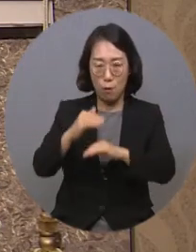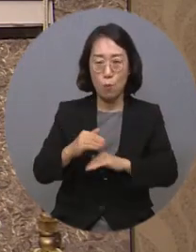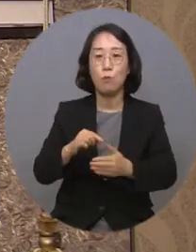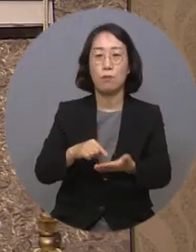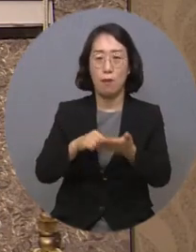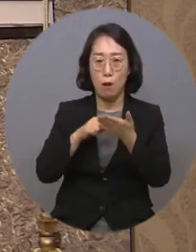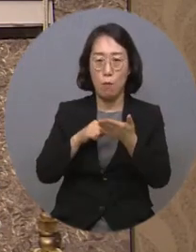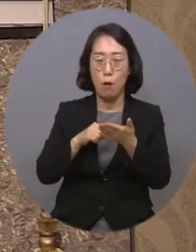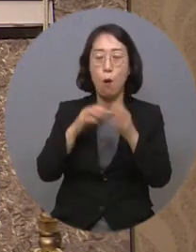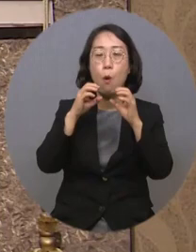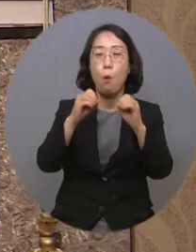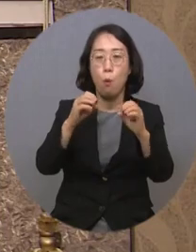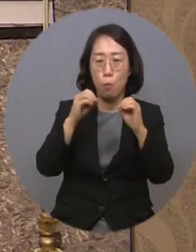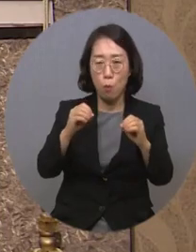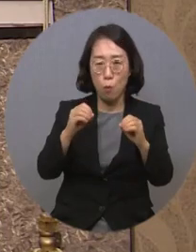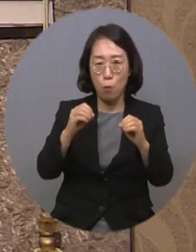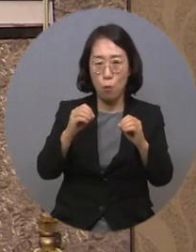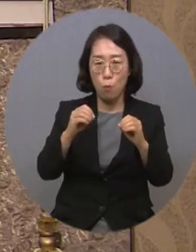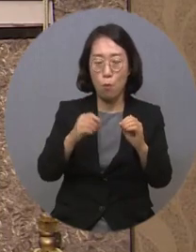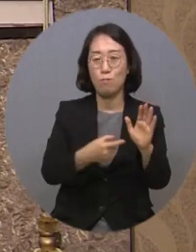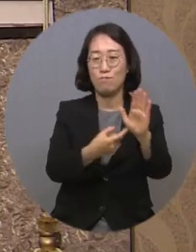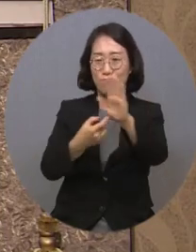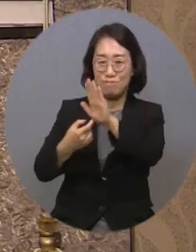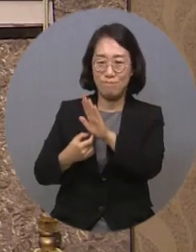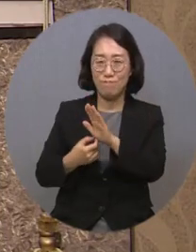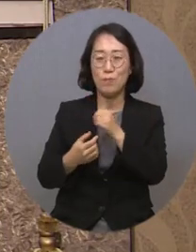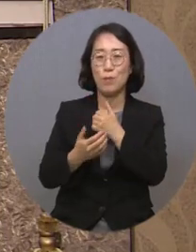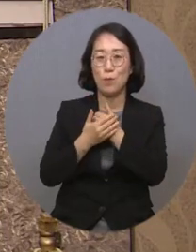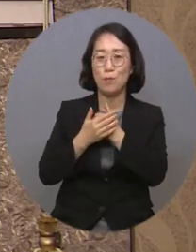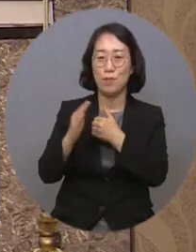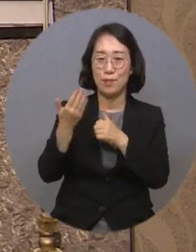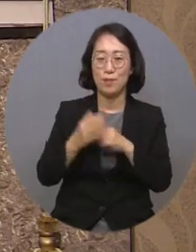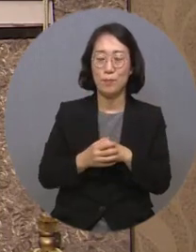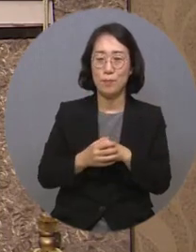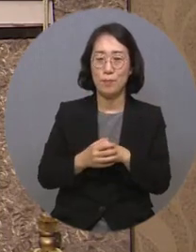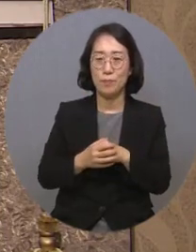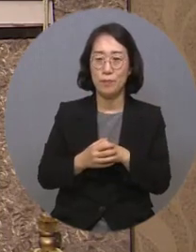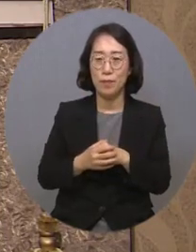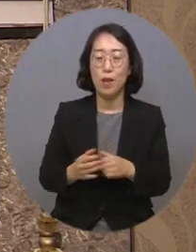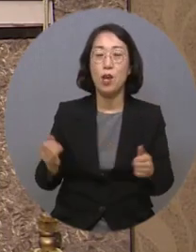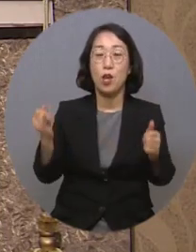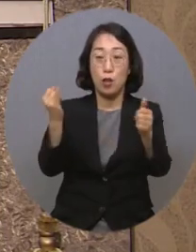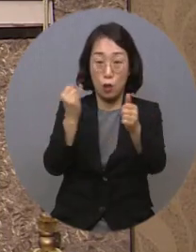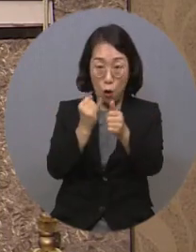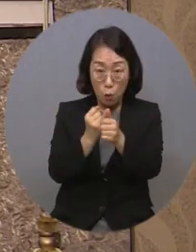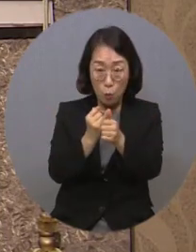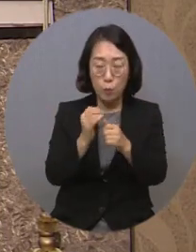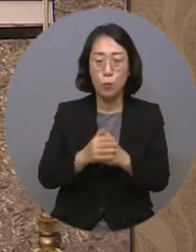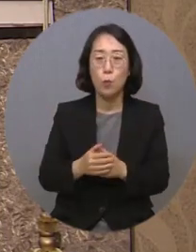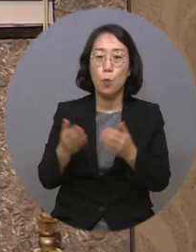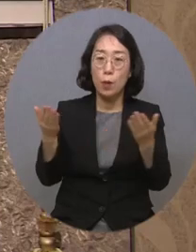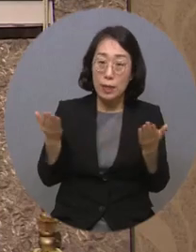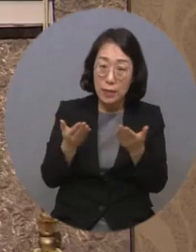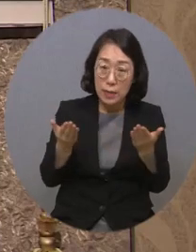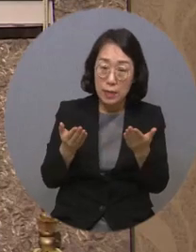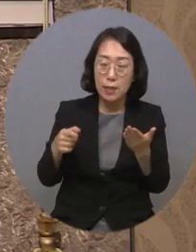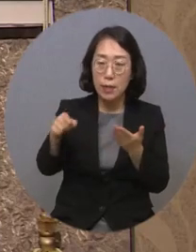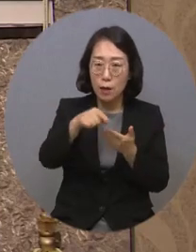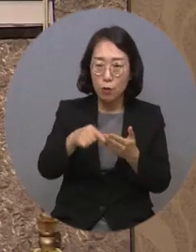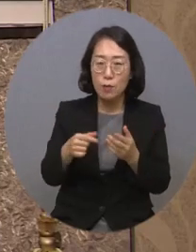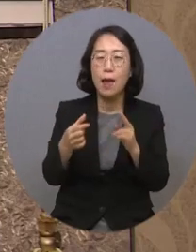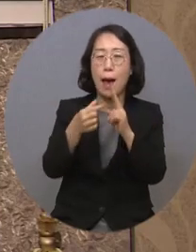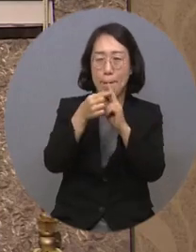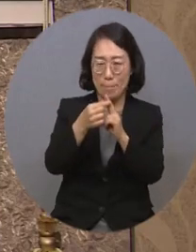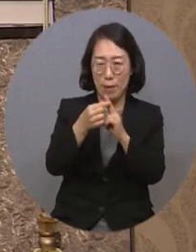에그리나를 이렇게 홍보해 주셨더라고요. 네. 그래서 이제 또 아까도 말씀드린 것처럼 이 결혼과 직업은 하나가 돼야 세팅이 돼야